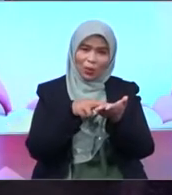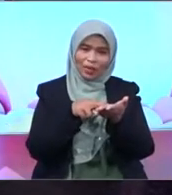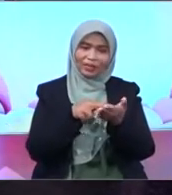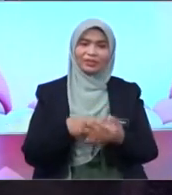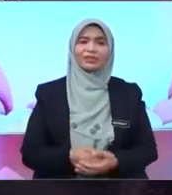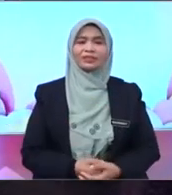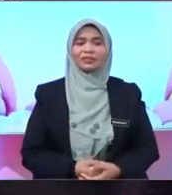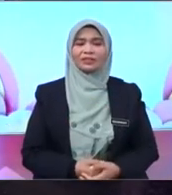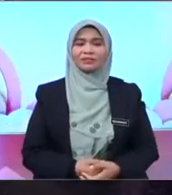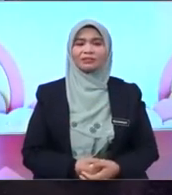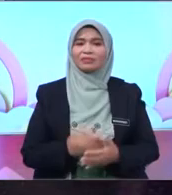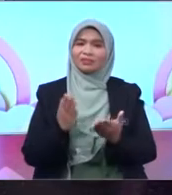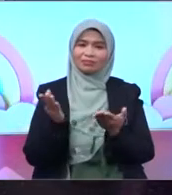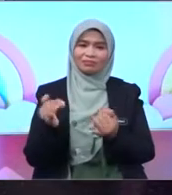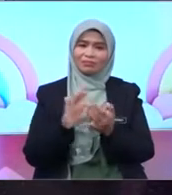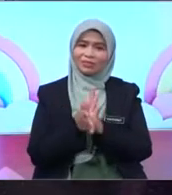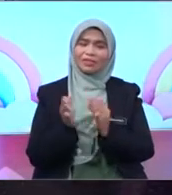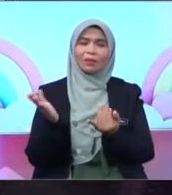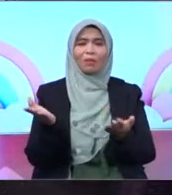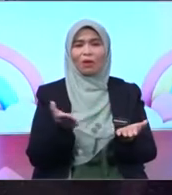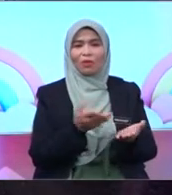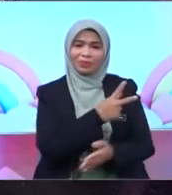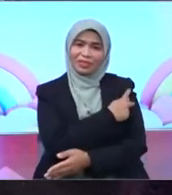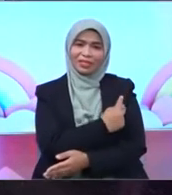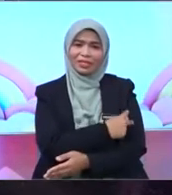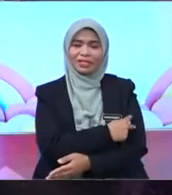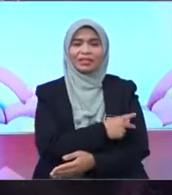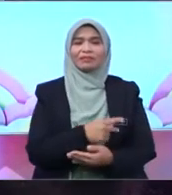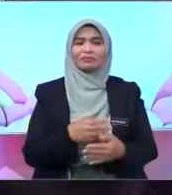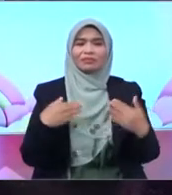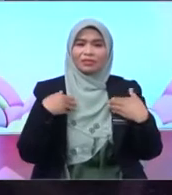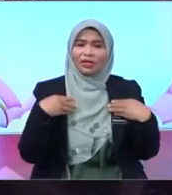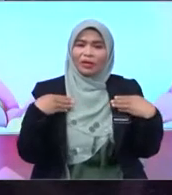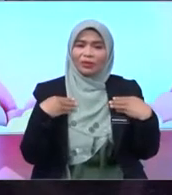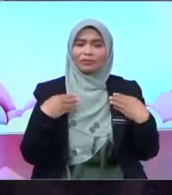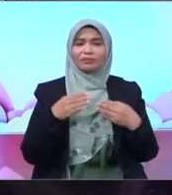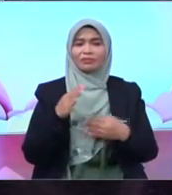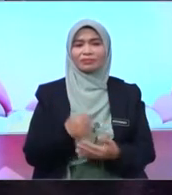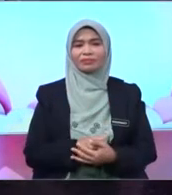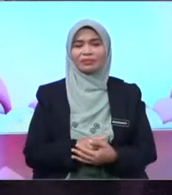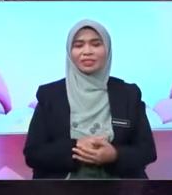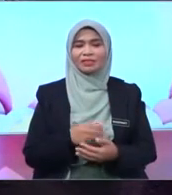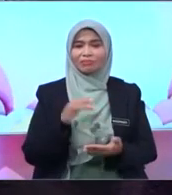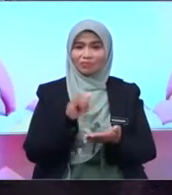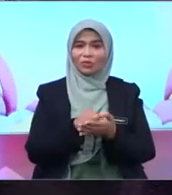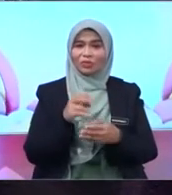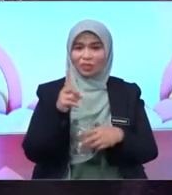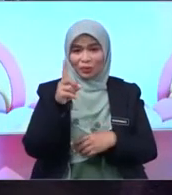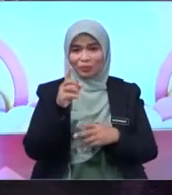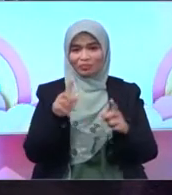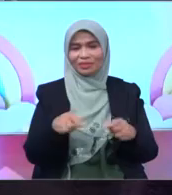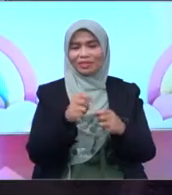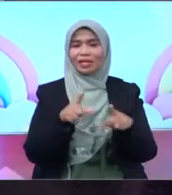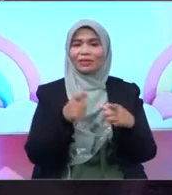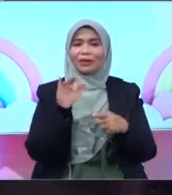ini hewan untuk kucing itu mendapatkan growth time itu adalah 10 tingkah lakunya soalnya bermodel bagus Mira